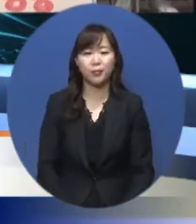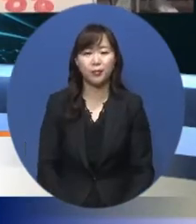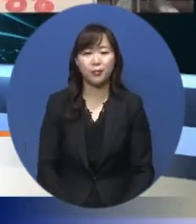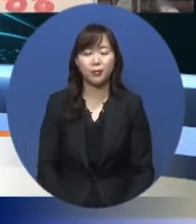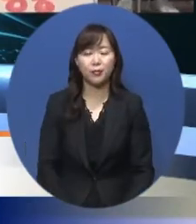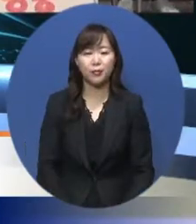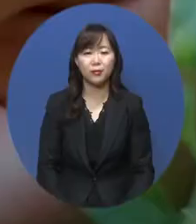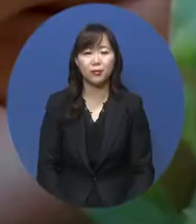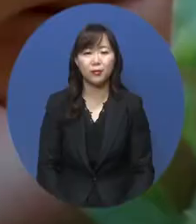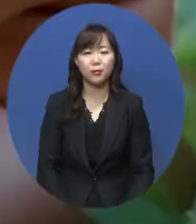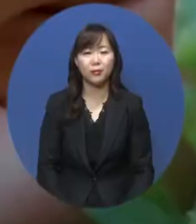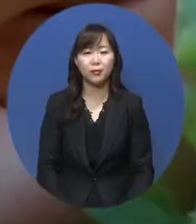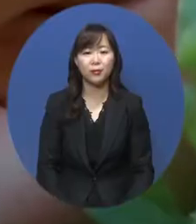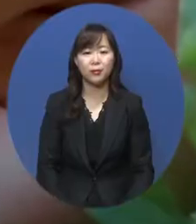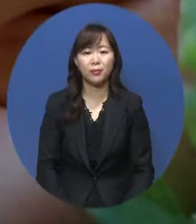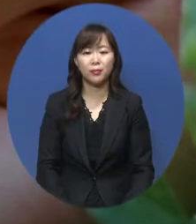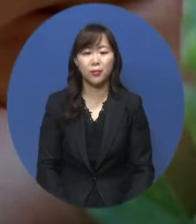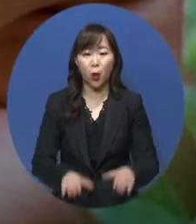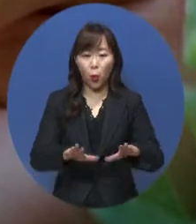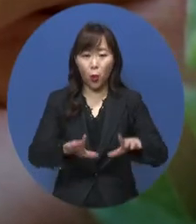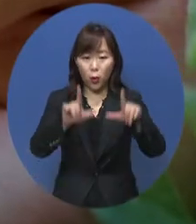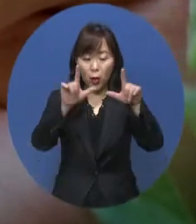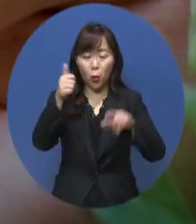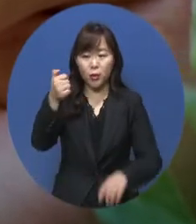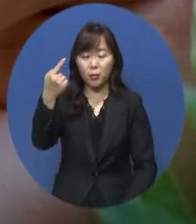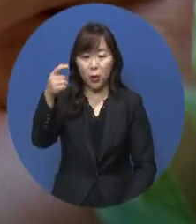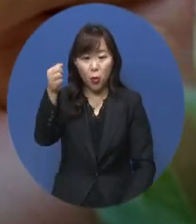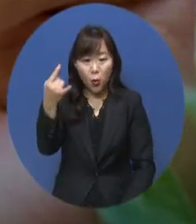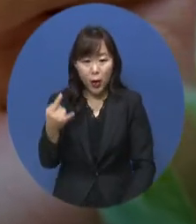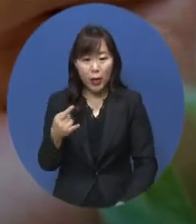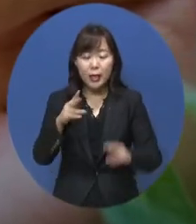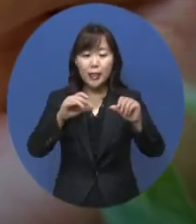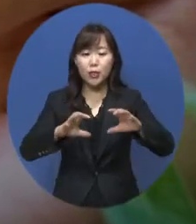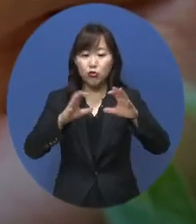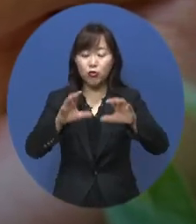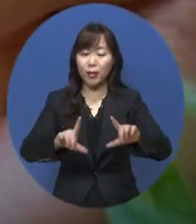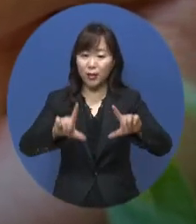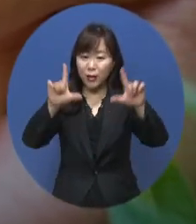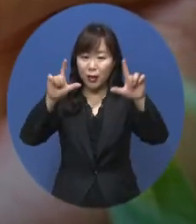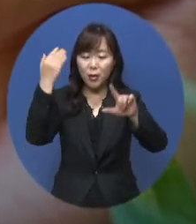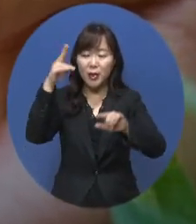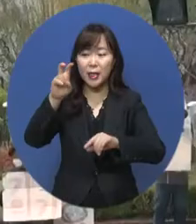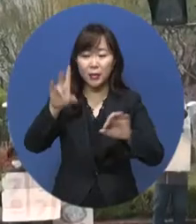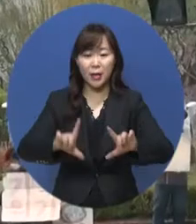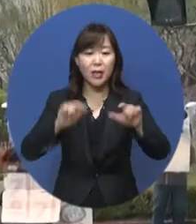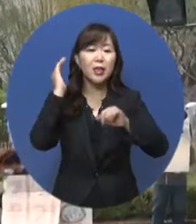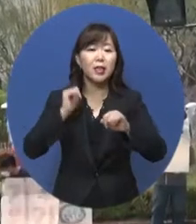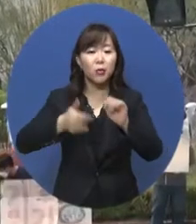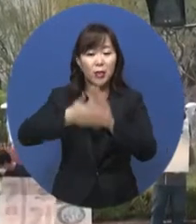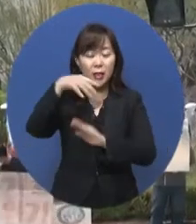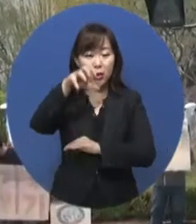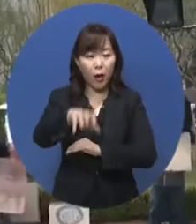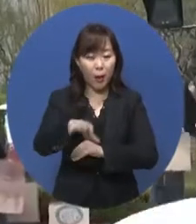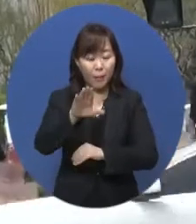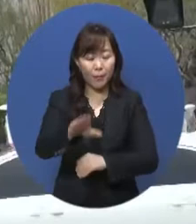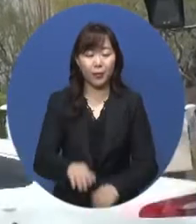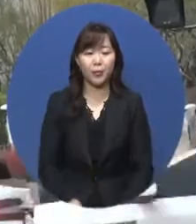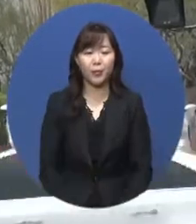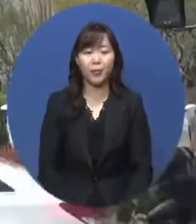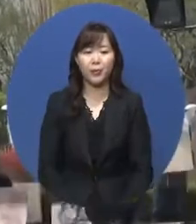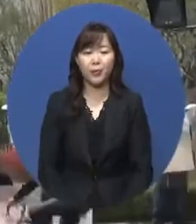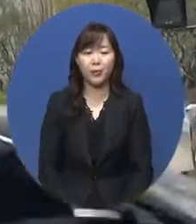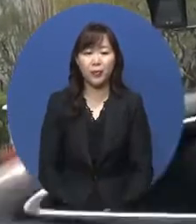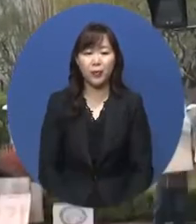다녀왔습니다. 올해로 51번째 맞는 지구의 날인 지난 22일 의정부 시청 앞.